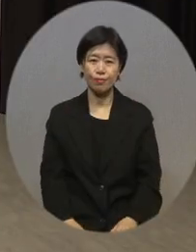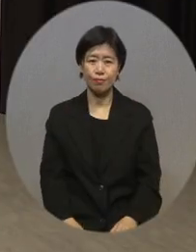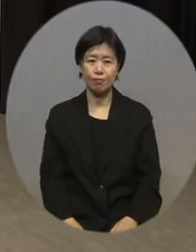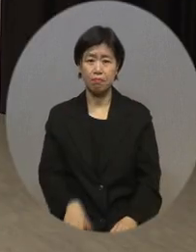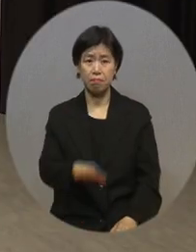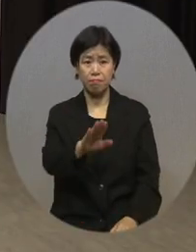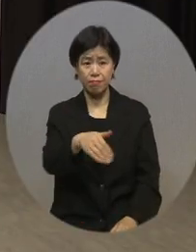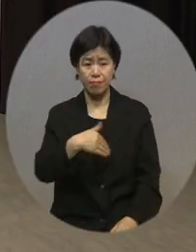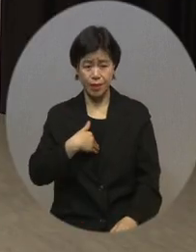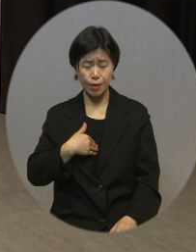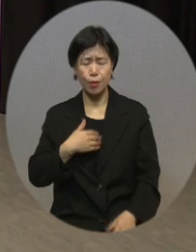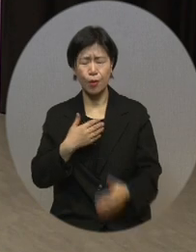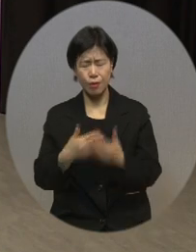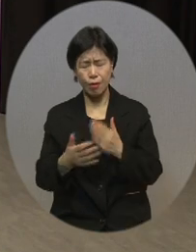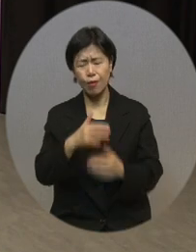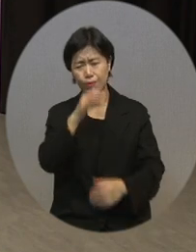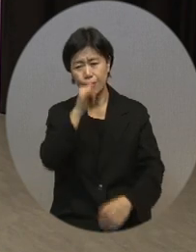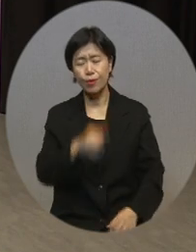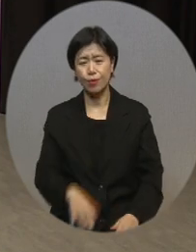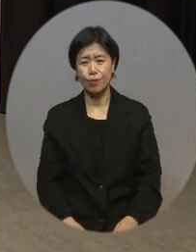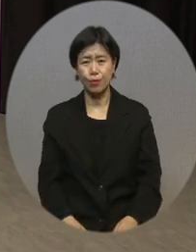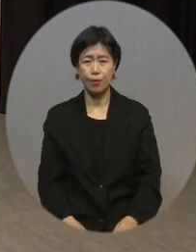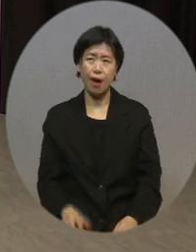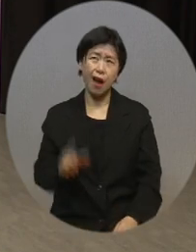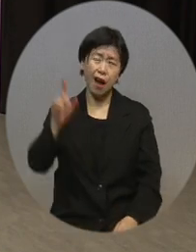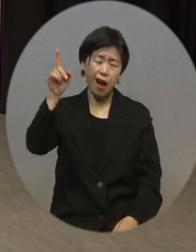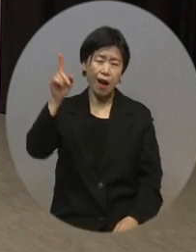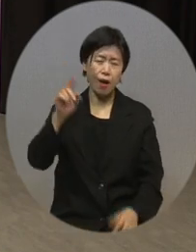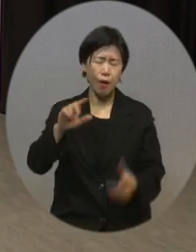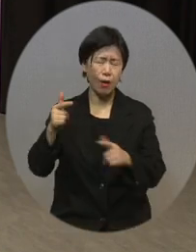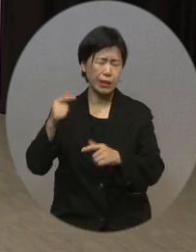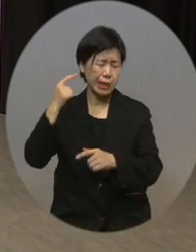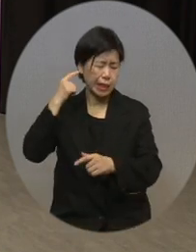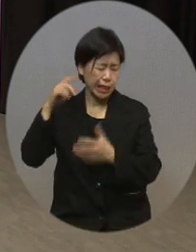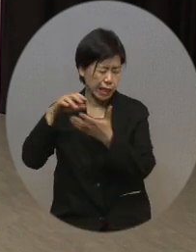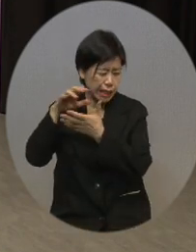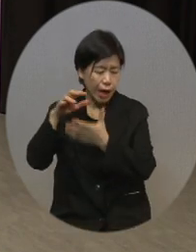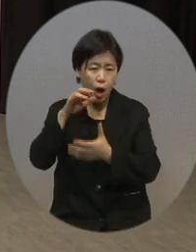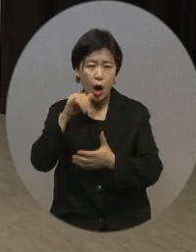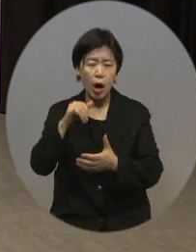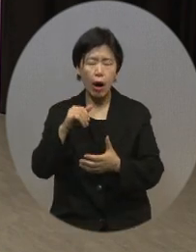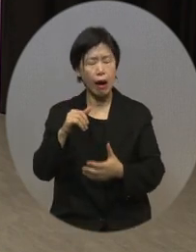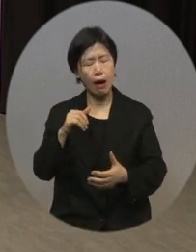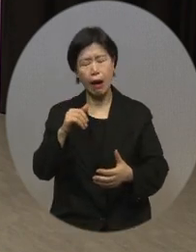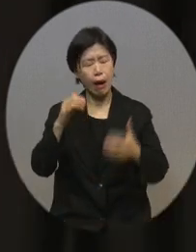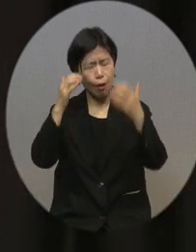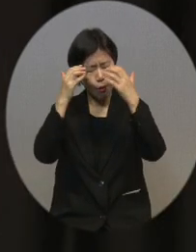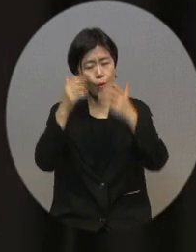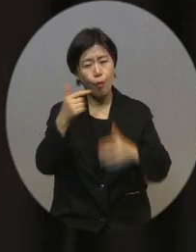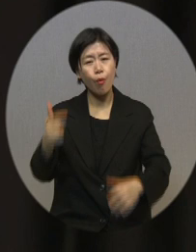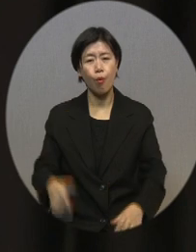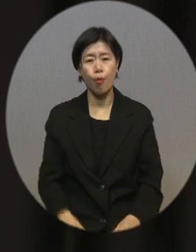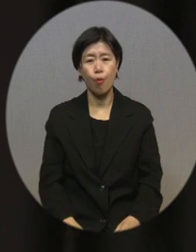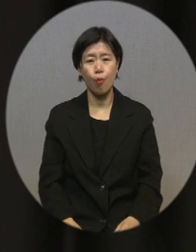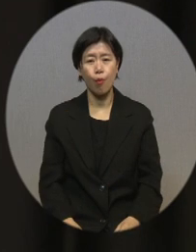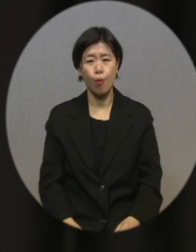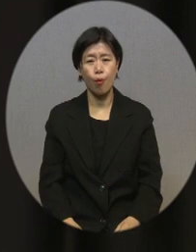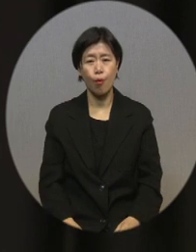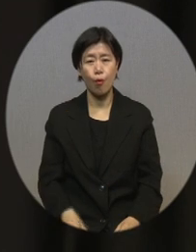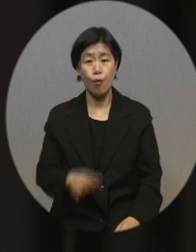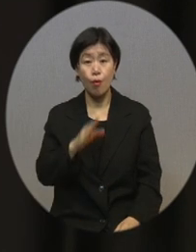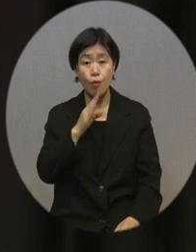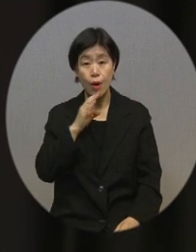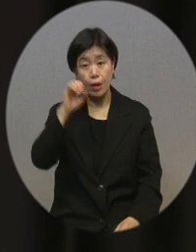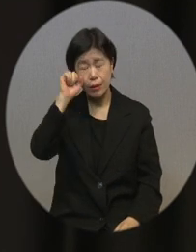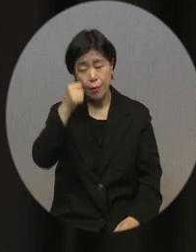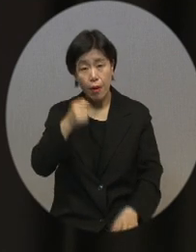예. 겪어보지 않은 분은 조금 먼 얘기가 될 수도 있는데 예. 이게 한두 번이 아니고